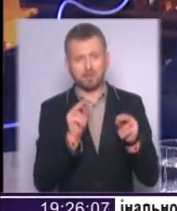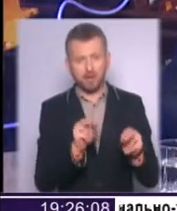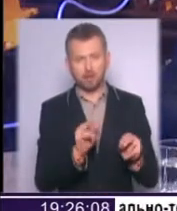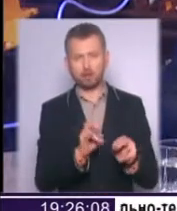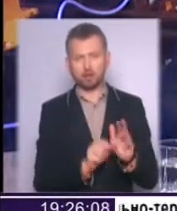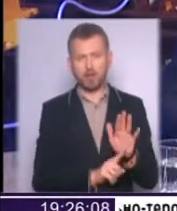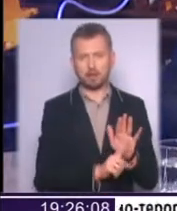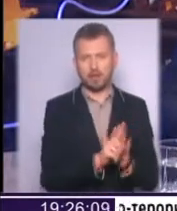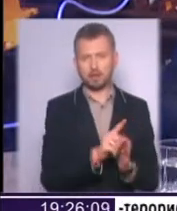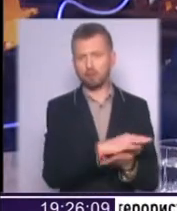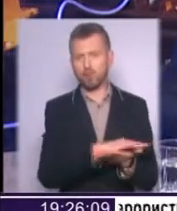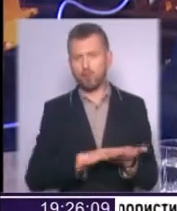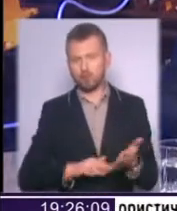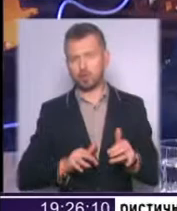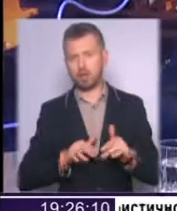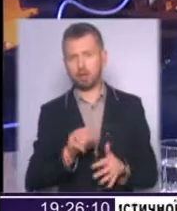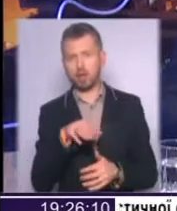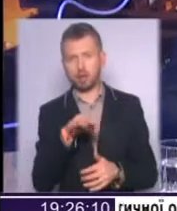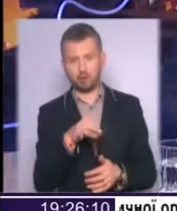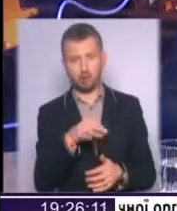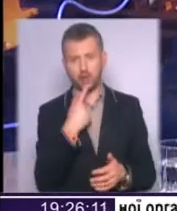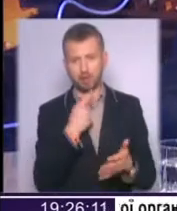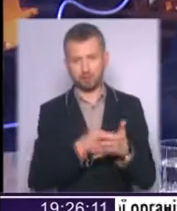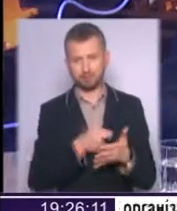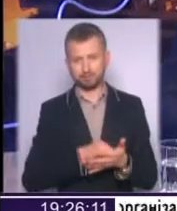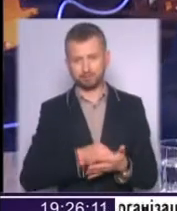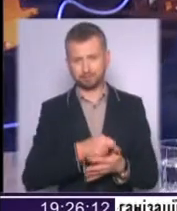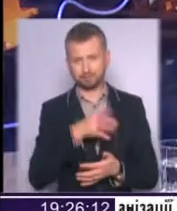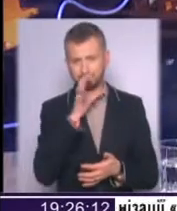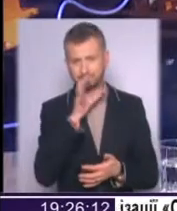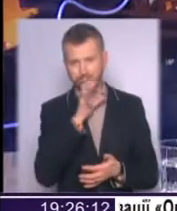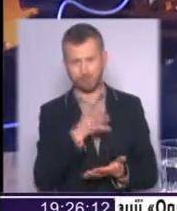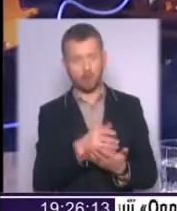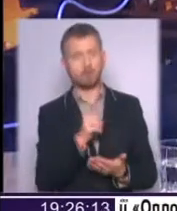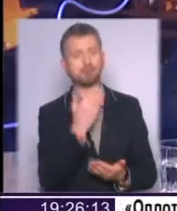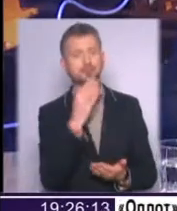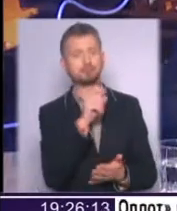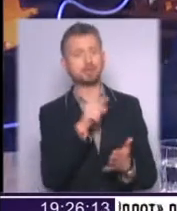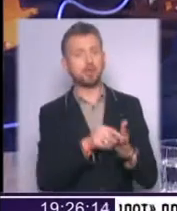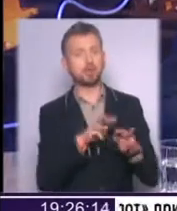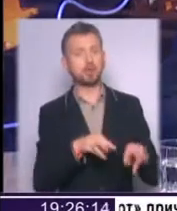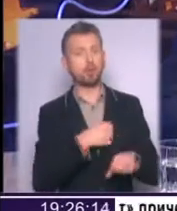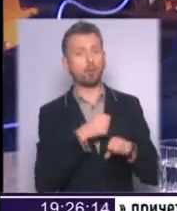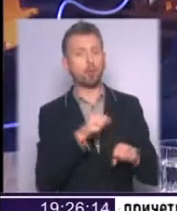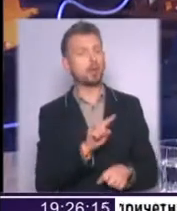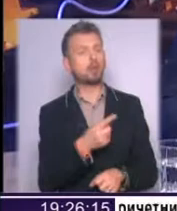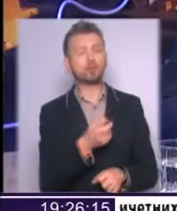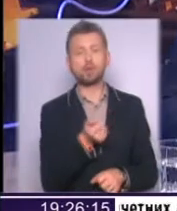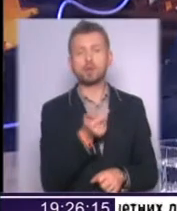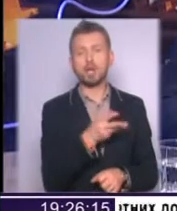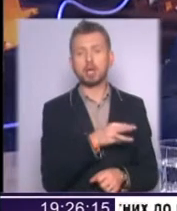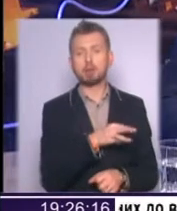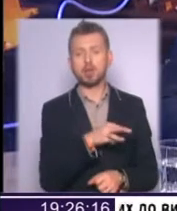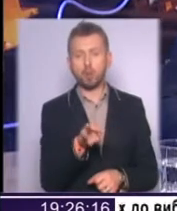в продовження кампанії АТО годували. І вони б задали питання міністру оборони, а чому декілька